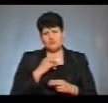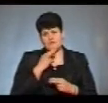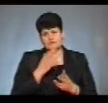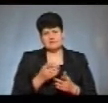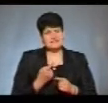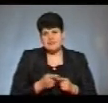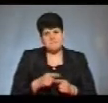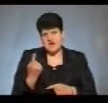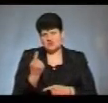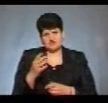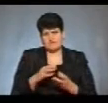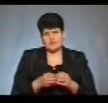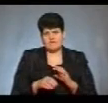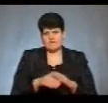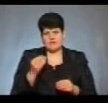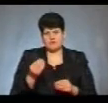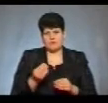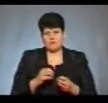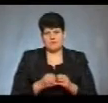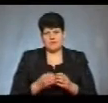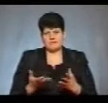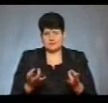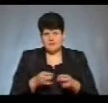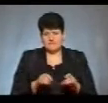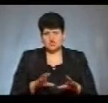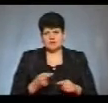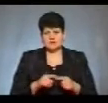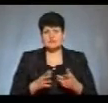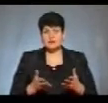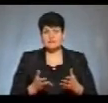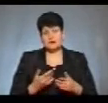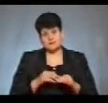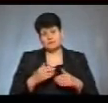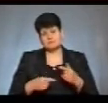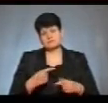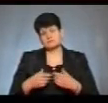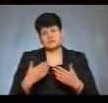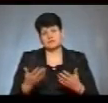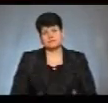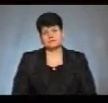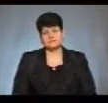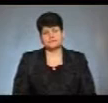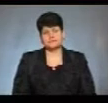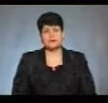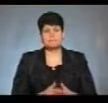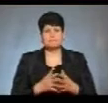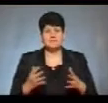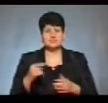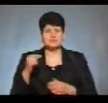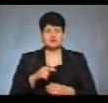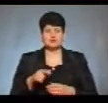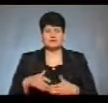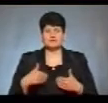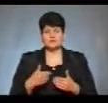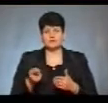не перші вибори, такі проблеми. Ну, треба вже рано чи пізно їх вирішити. Але процес іде. Більше тисячі осіб звернулися до